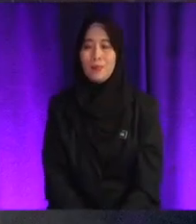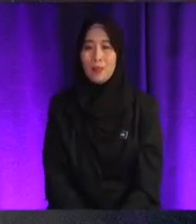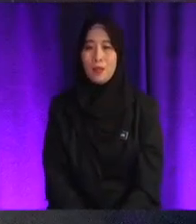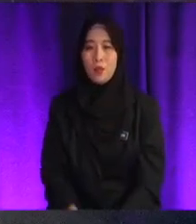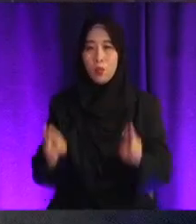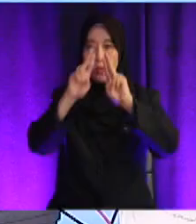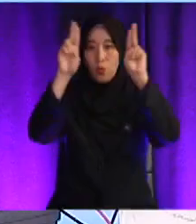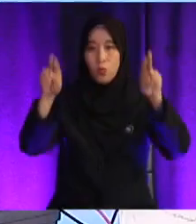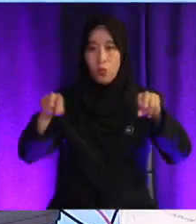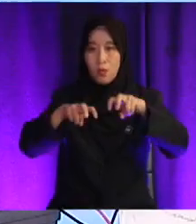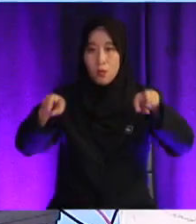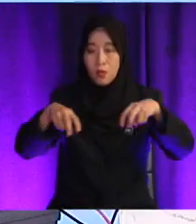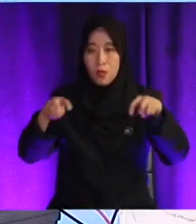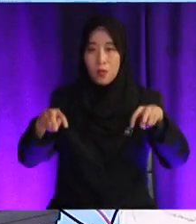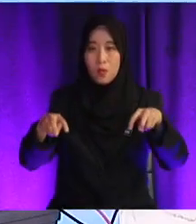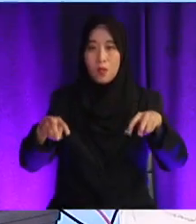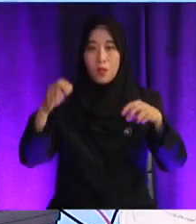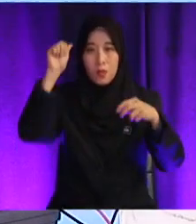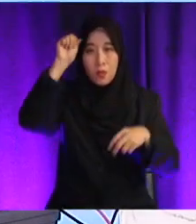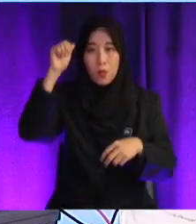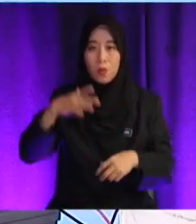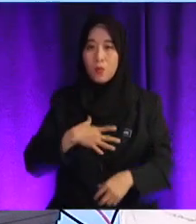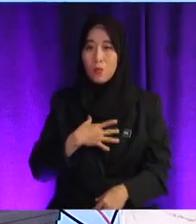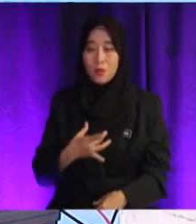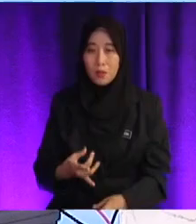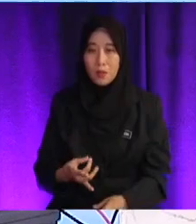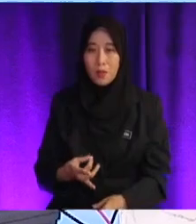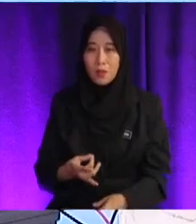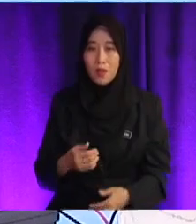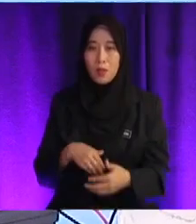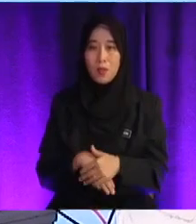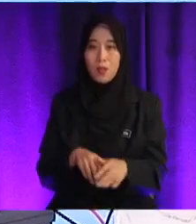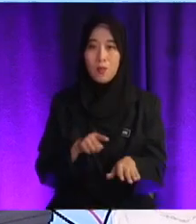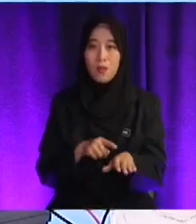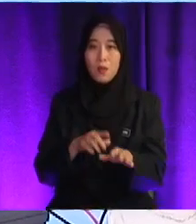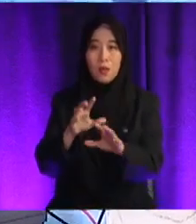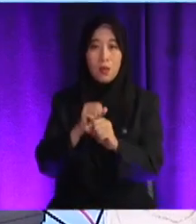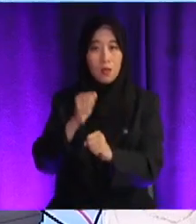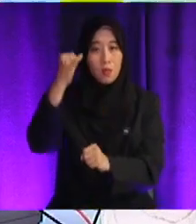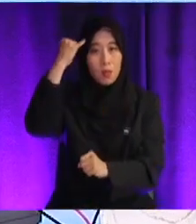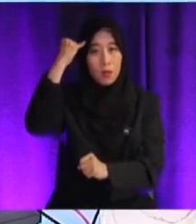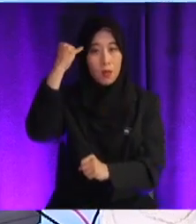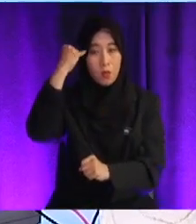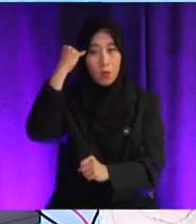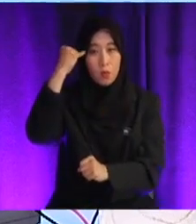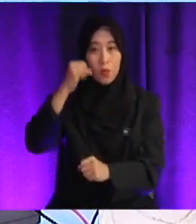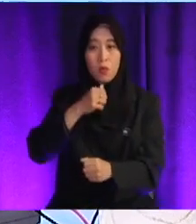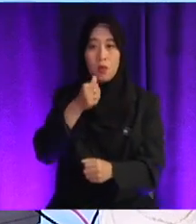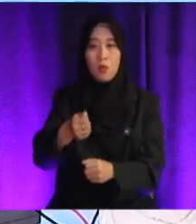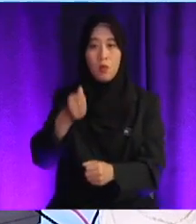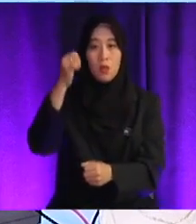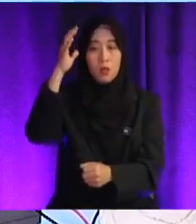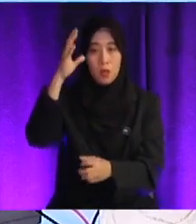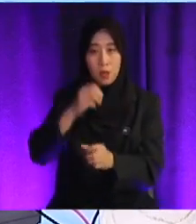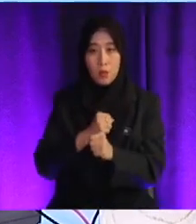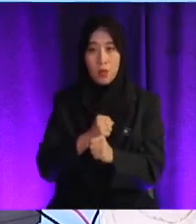merupakan salah satu uji kaji yang saya cukup seronok cikgu. Dan masa yang sama bukan saja seronok tapi ilmu juga kita dapat, anda juga dapat. Tapi kita belum